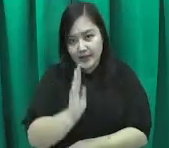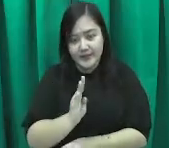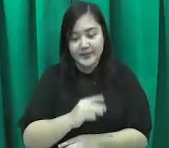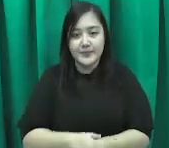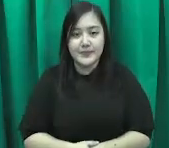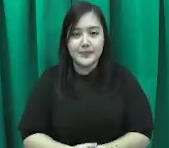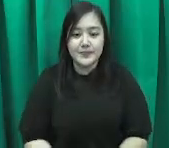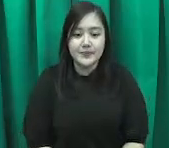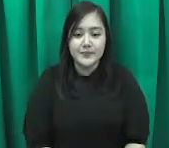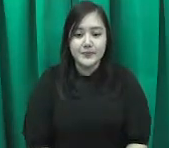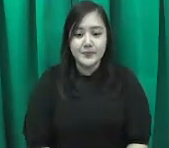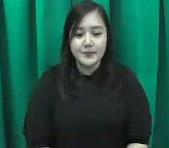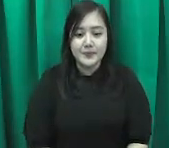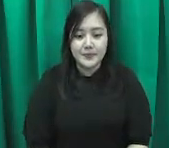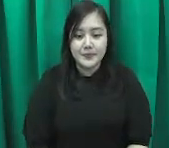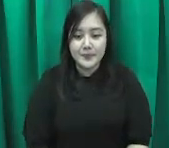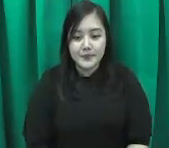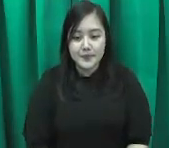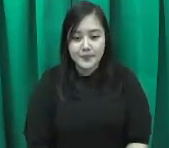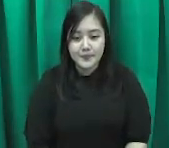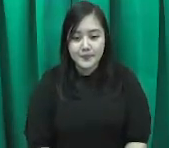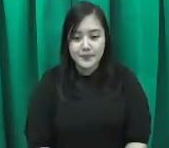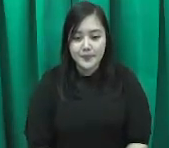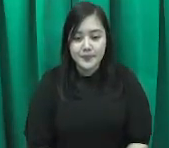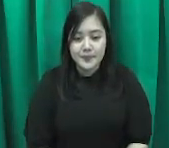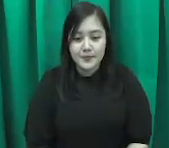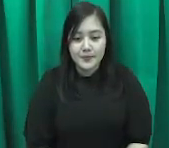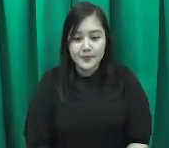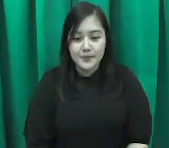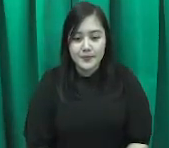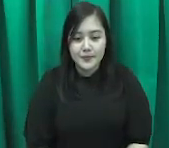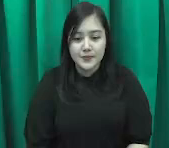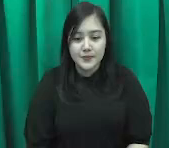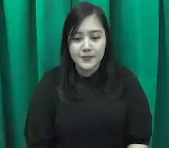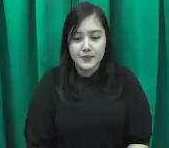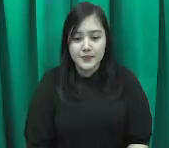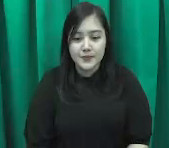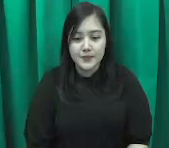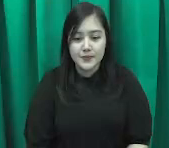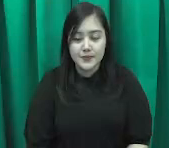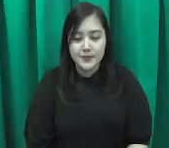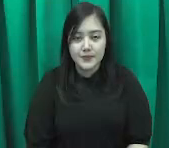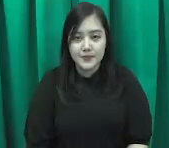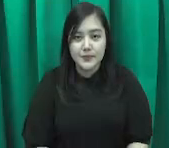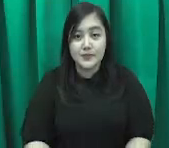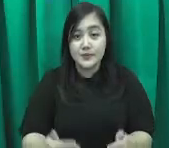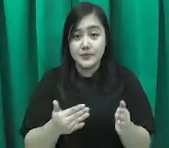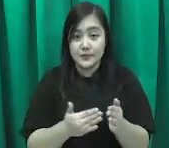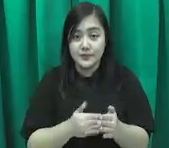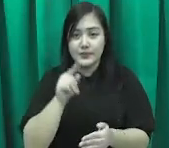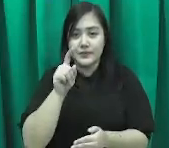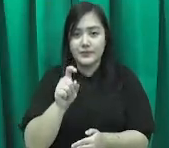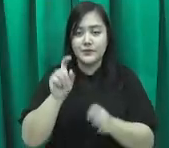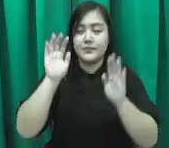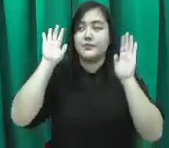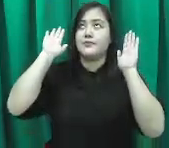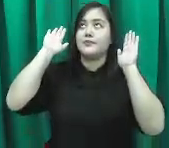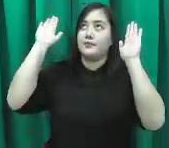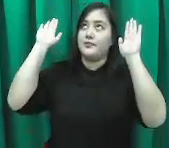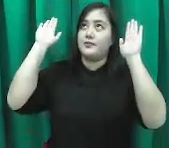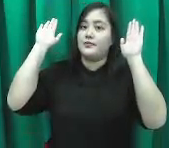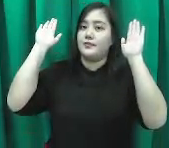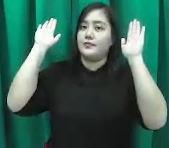to. Oo. Yeah. Katamaran lang yun. Ang karapat-dapat na talaga doon, mag-submit. Yes, submission is very important.